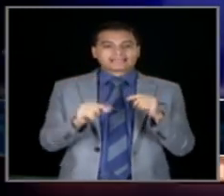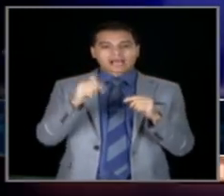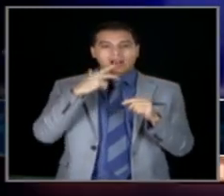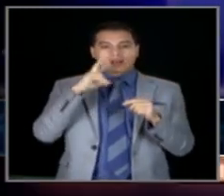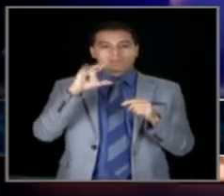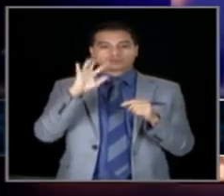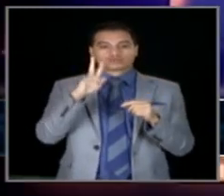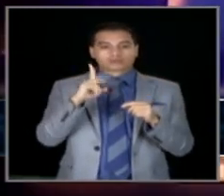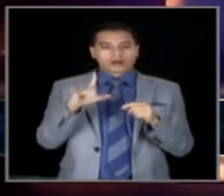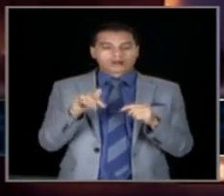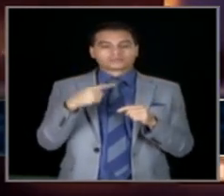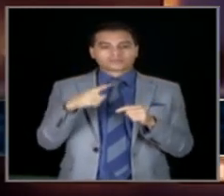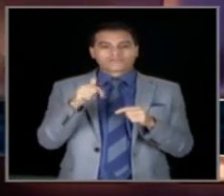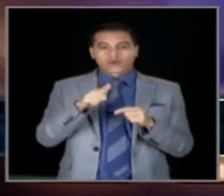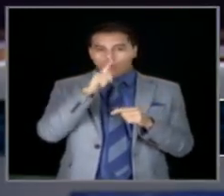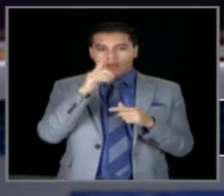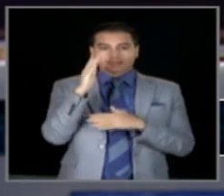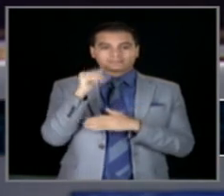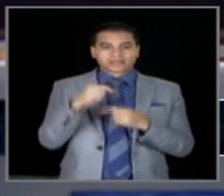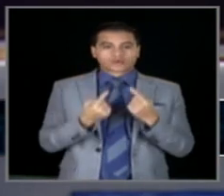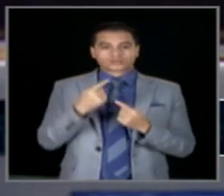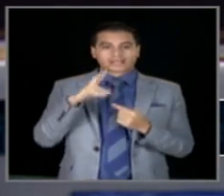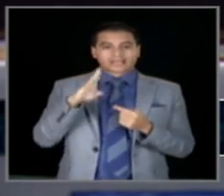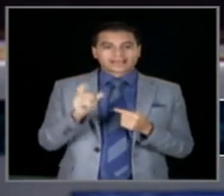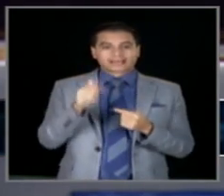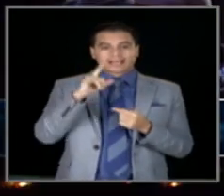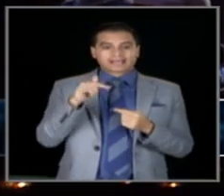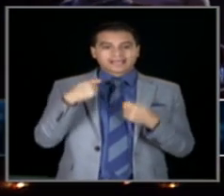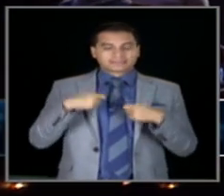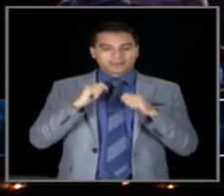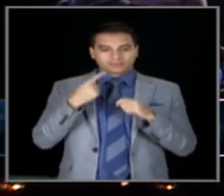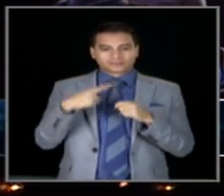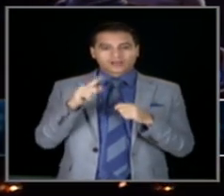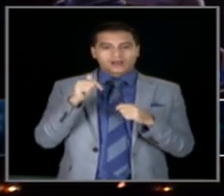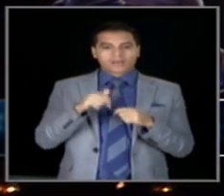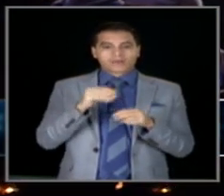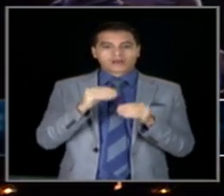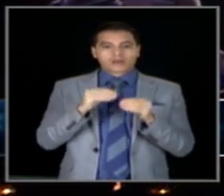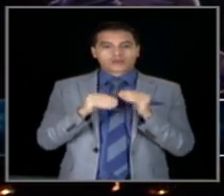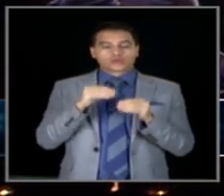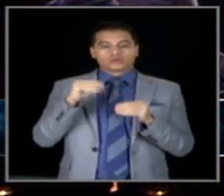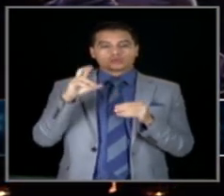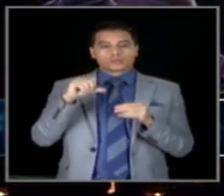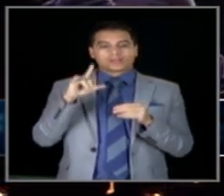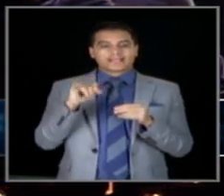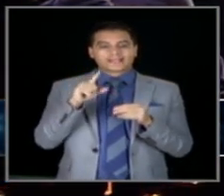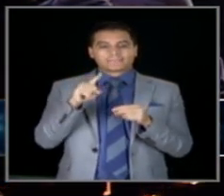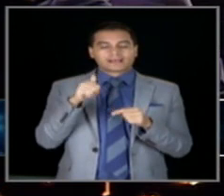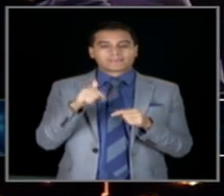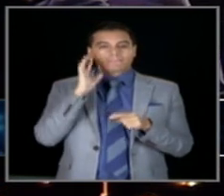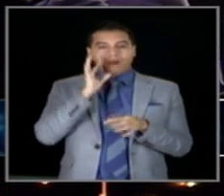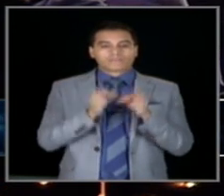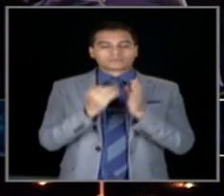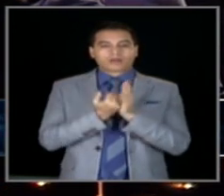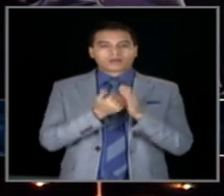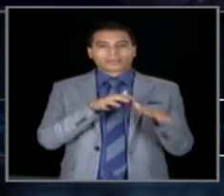مشترك. صح. ما هي اللغة الرسمية في جزر الكناري؟ أسباني. صح. جنون التوليب هي جائحة اقتصادية نشأت